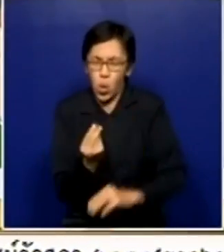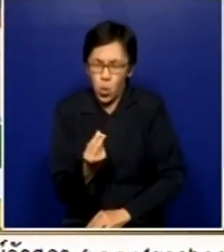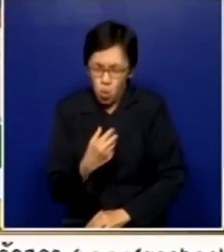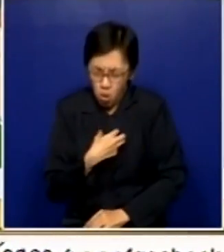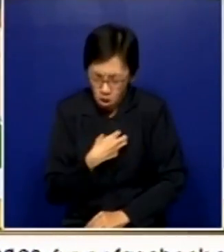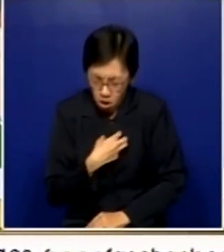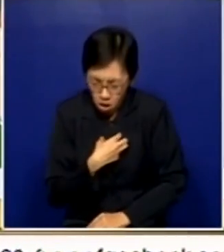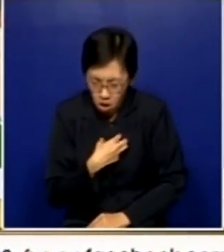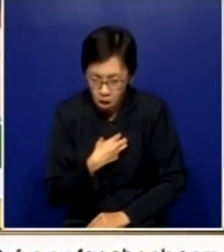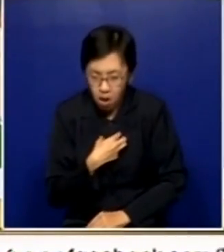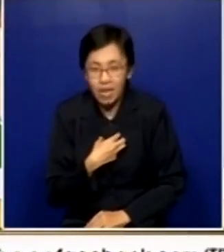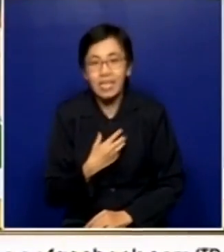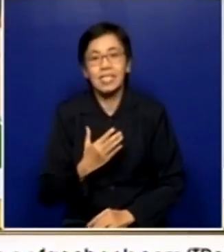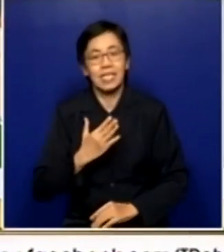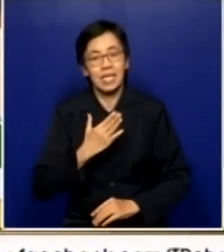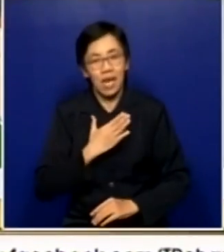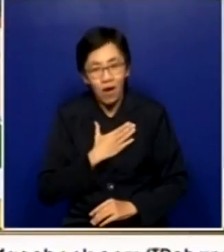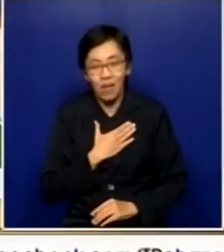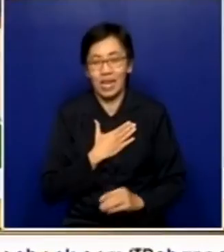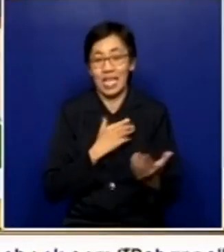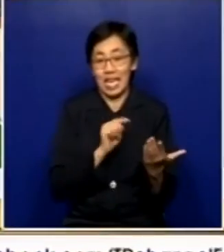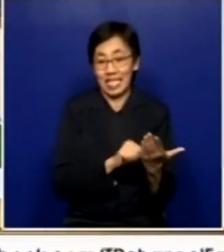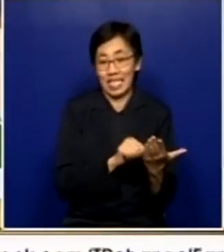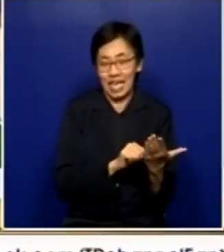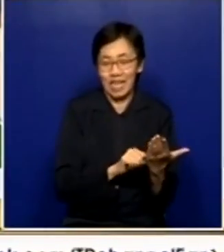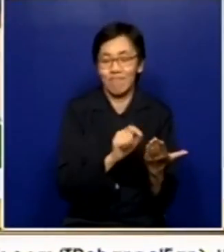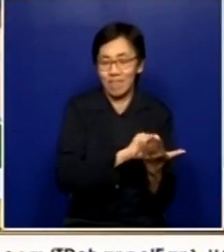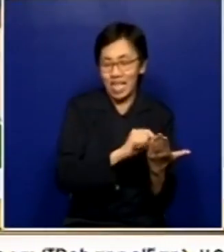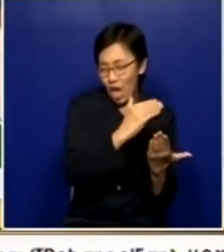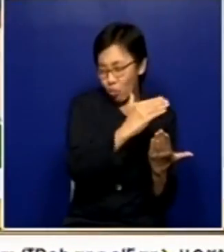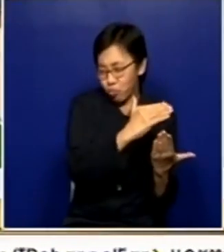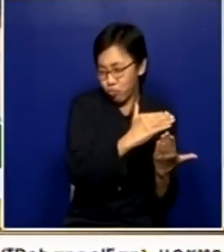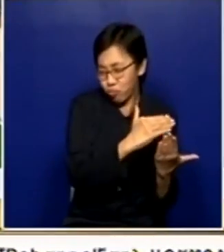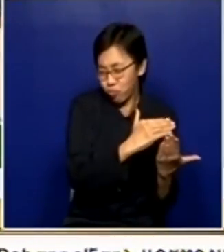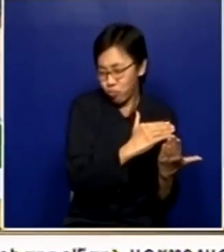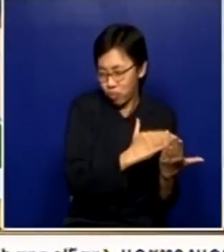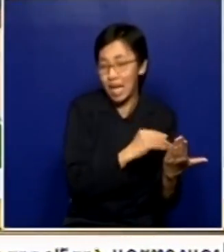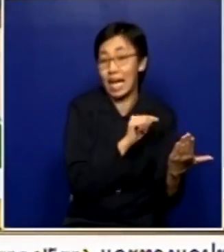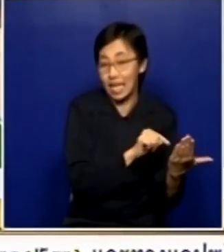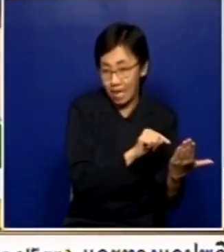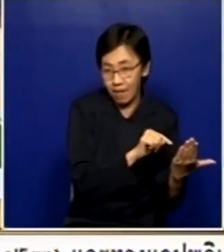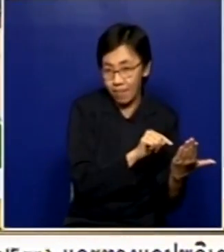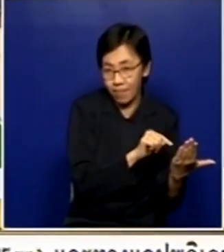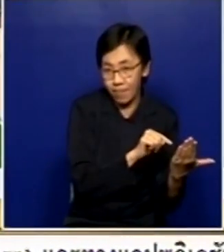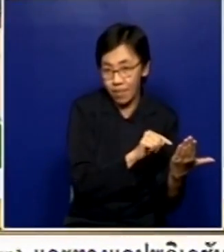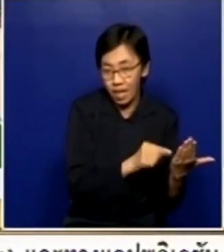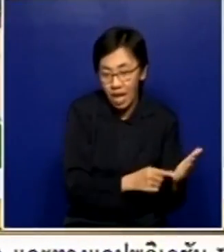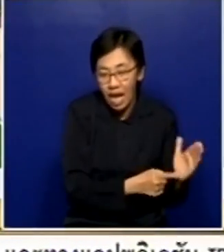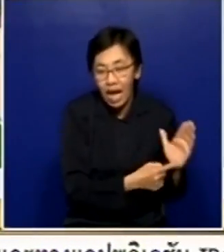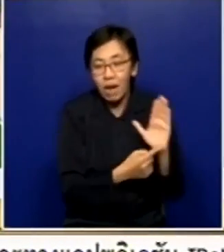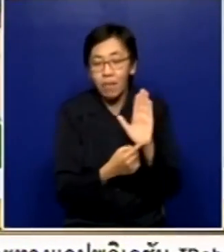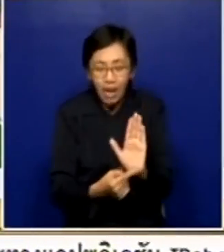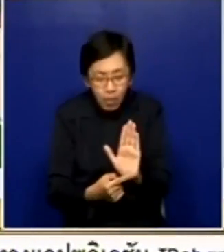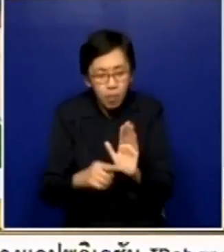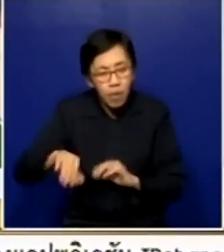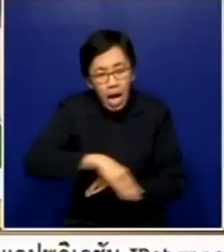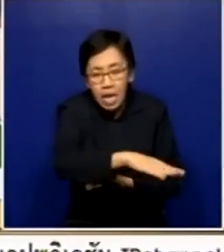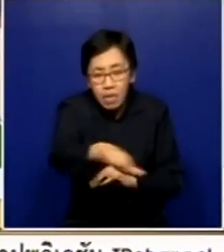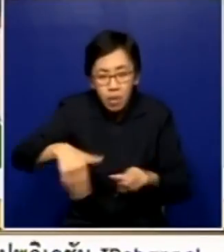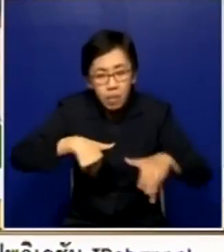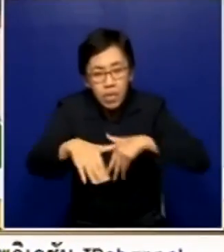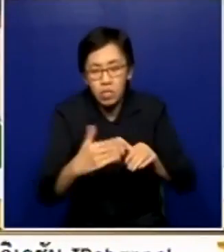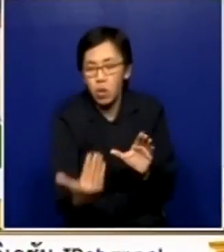เราก็เลยเอาร่างของเรามาตั้งโต๊ะให้ประชาชนมาลง